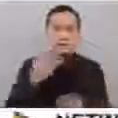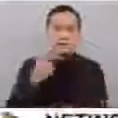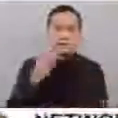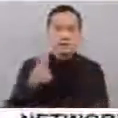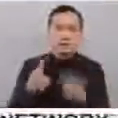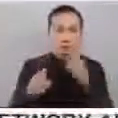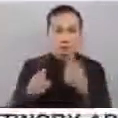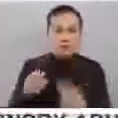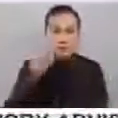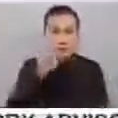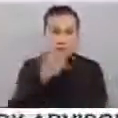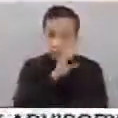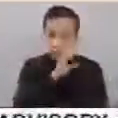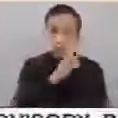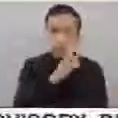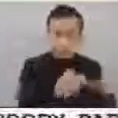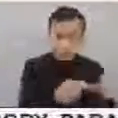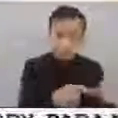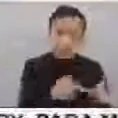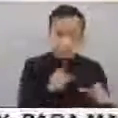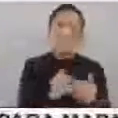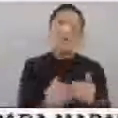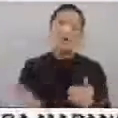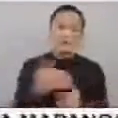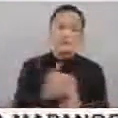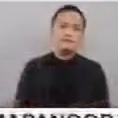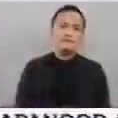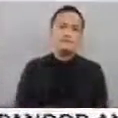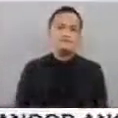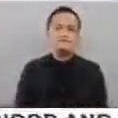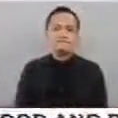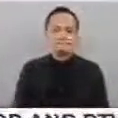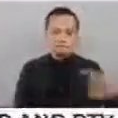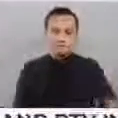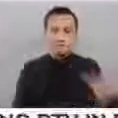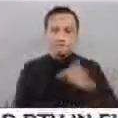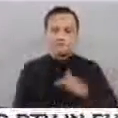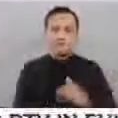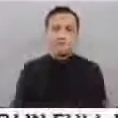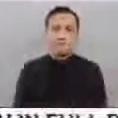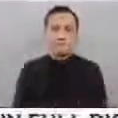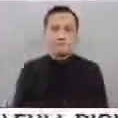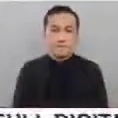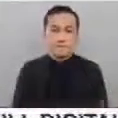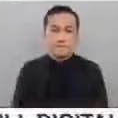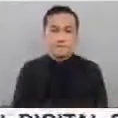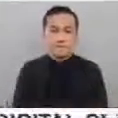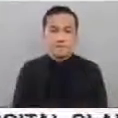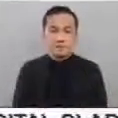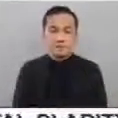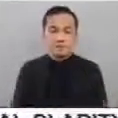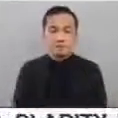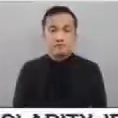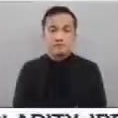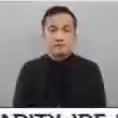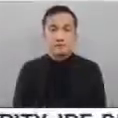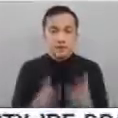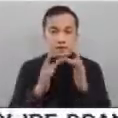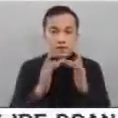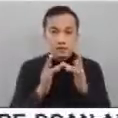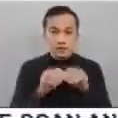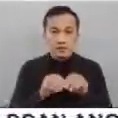na pila ng mga magpapabakuna sa Las Piñas Doctors Hospital sa Las Piñas City kahapon ng umaga. Isa sana siya sa